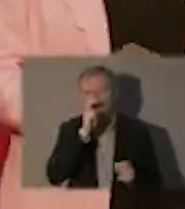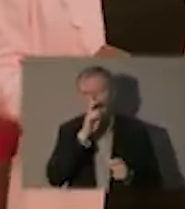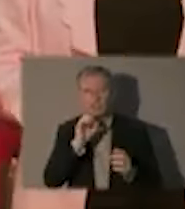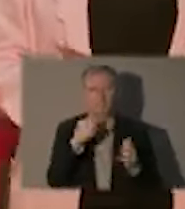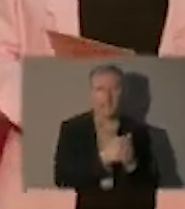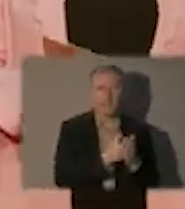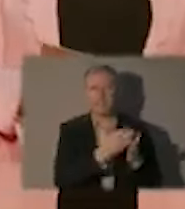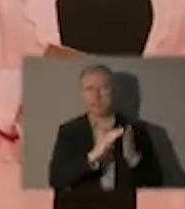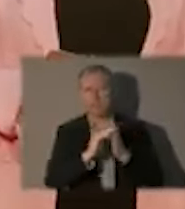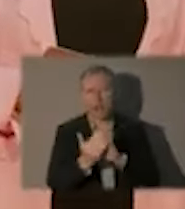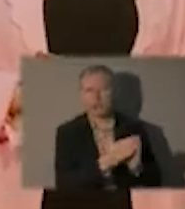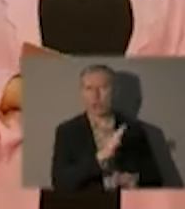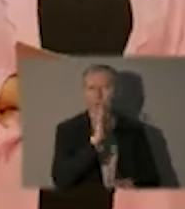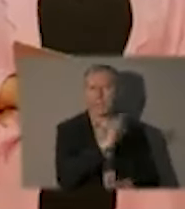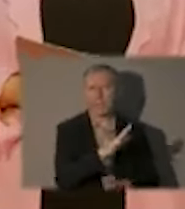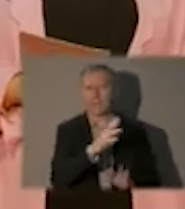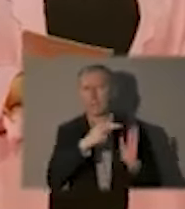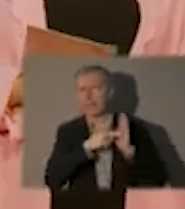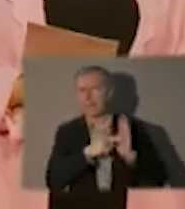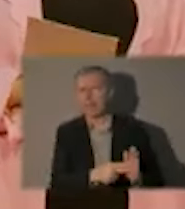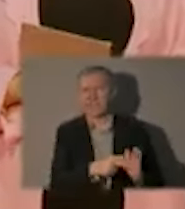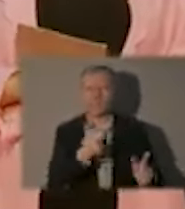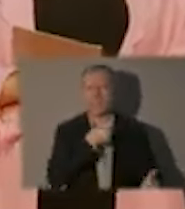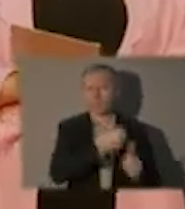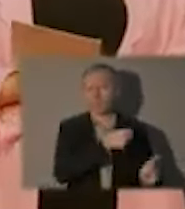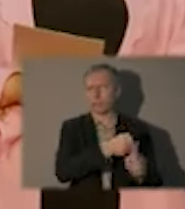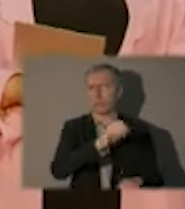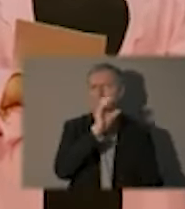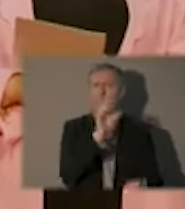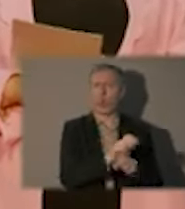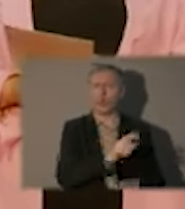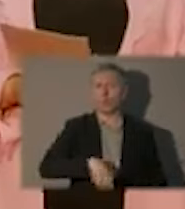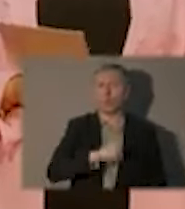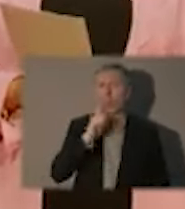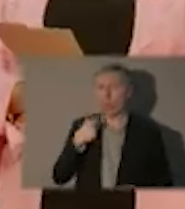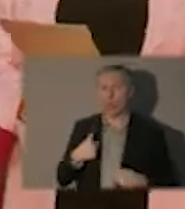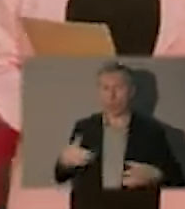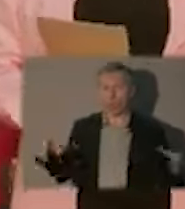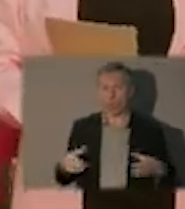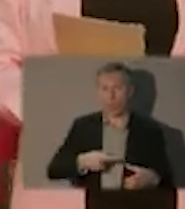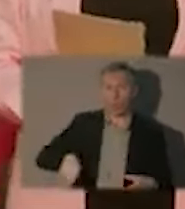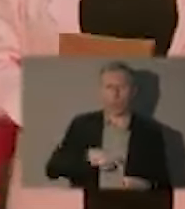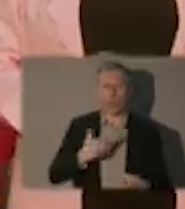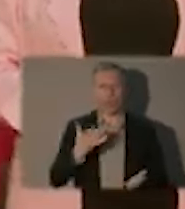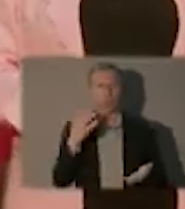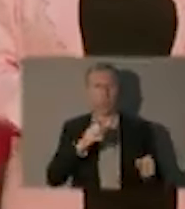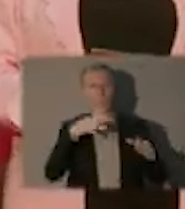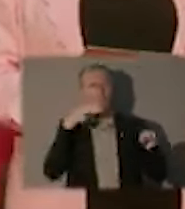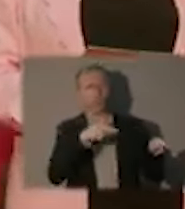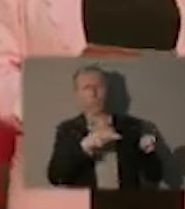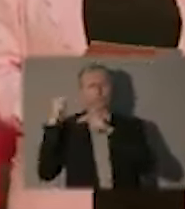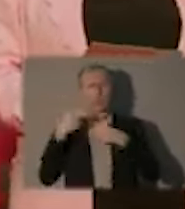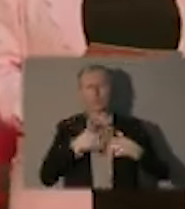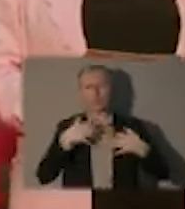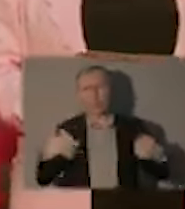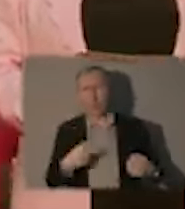les fanatismes, nous devons les combattre sans relâche, parce que nous sommes le camp de la raison, des lumières, de la